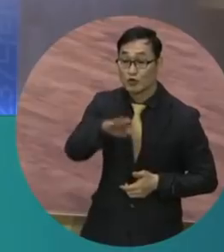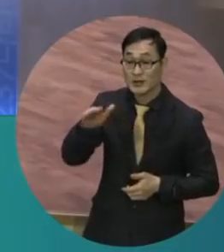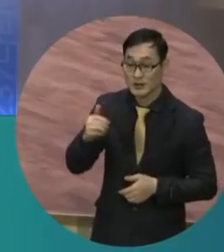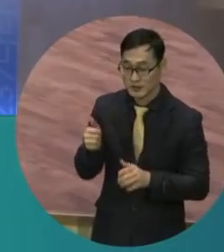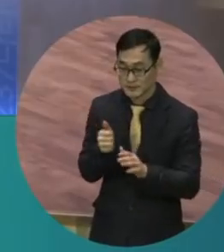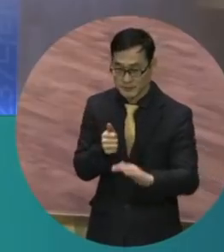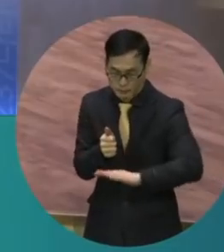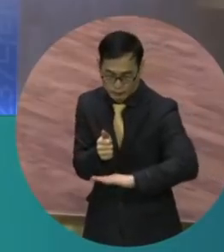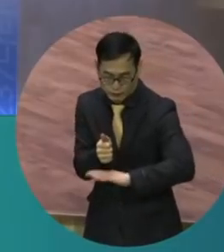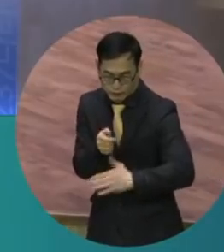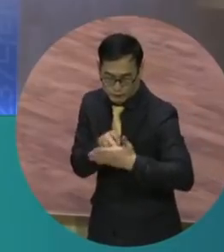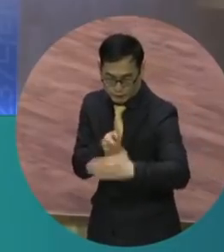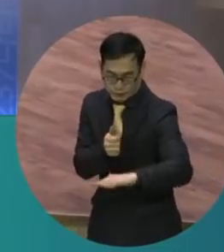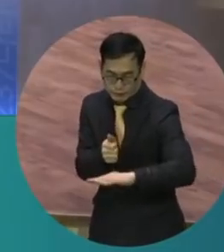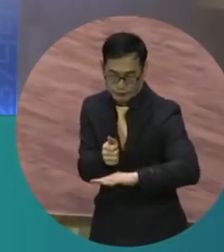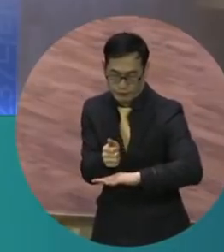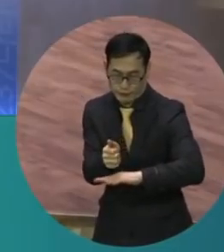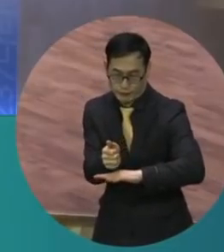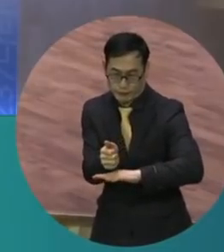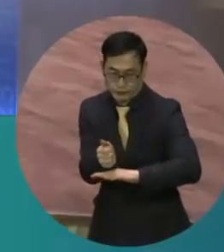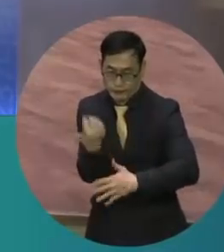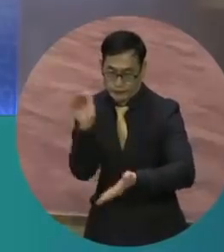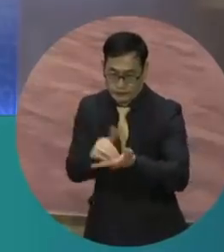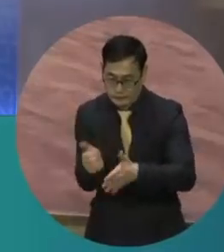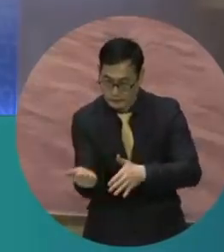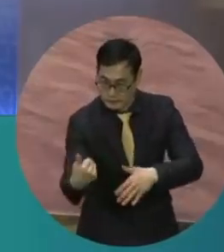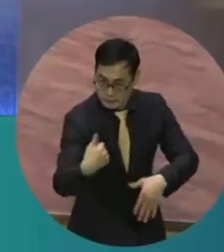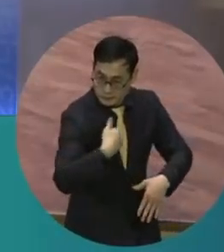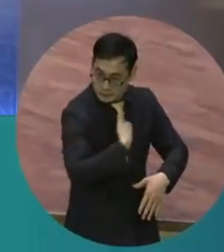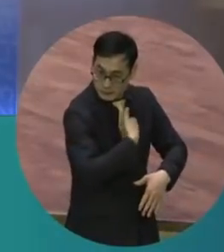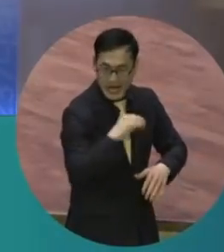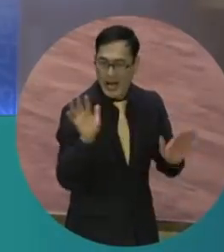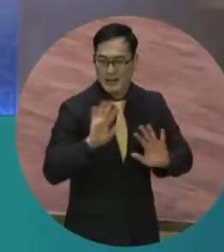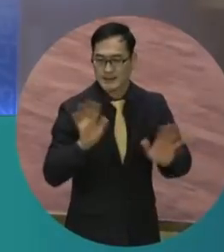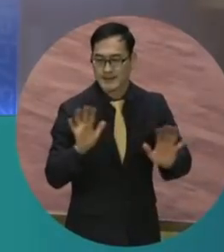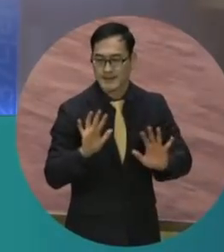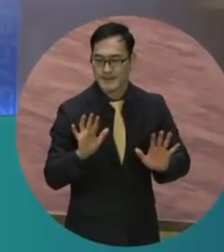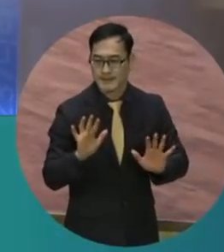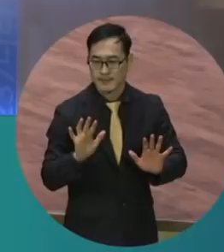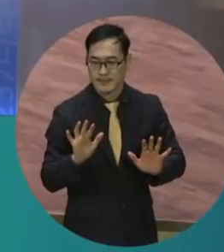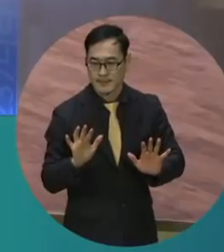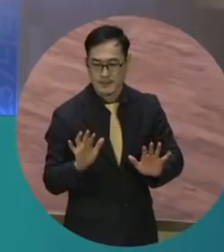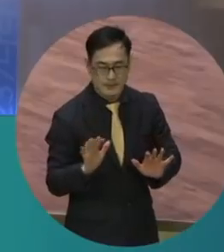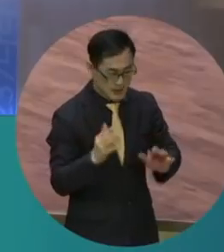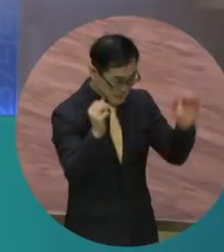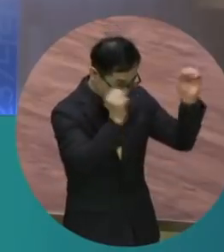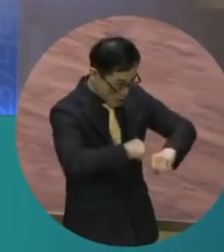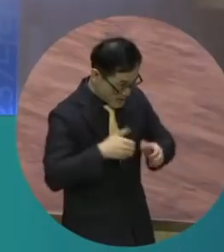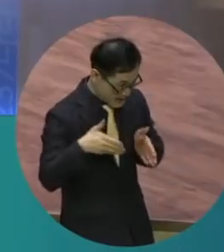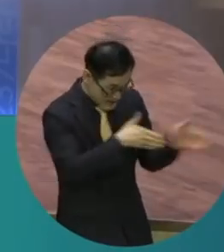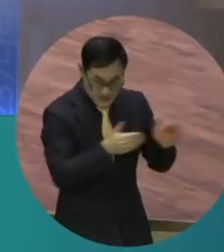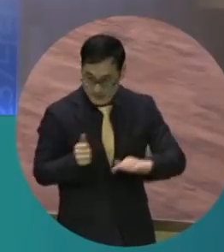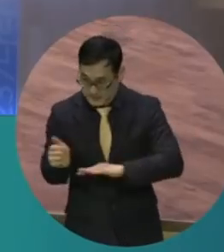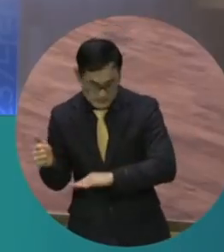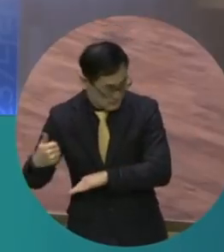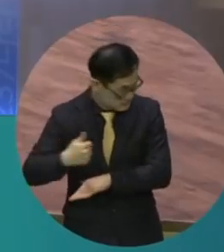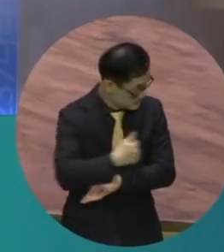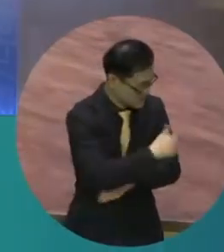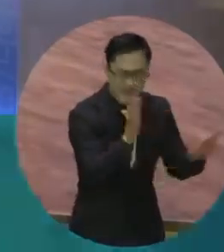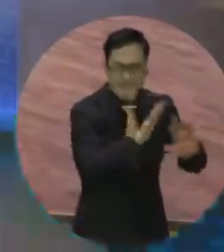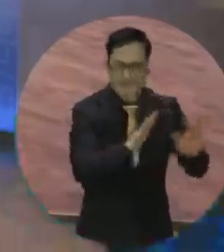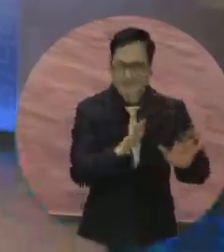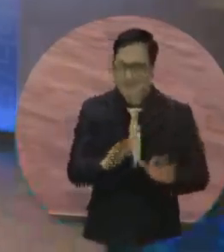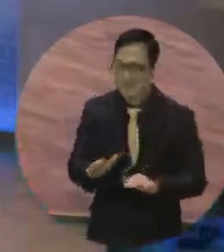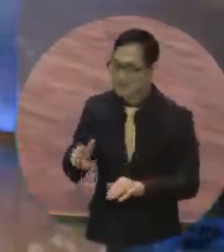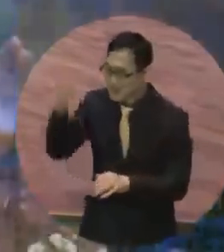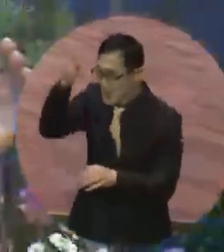물러가 멸망하는 자가 아니요 오직 영혼 구원을 위함 구원함에 이르는 믿음을 가진 자니라. 뒤로